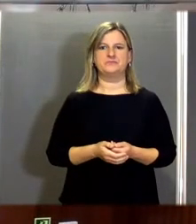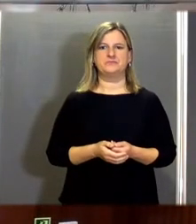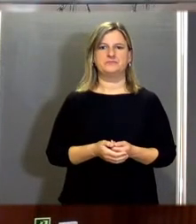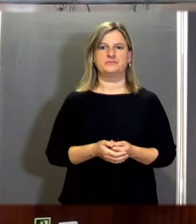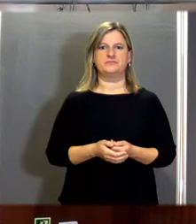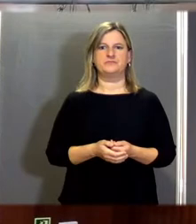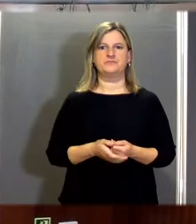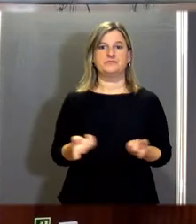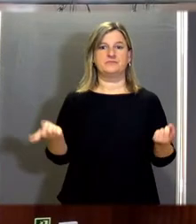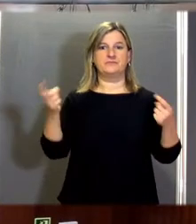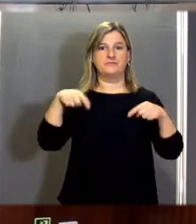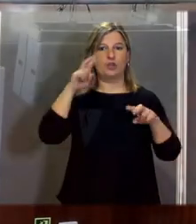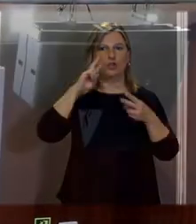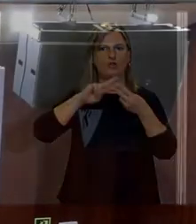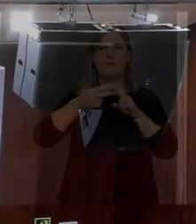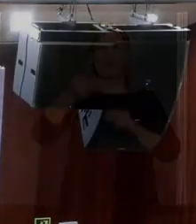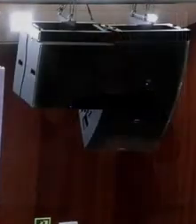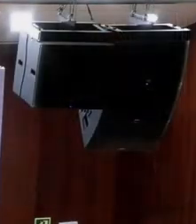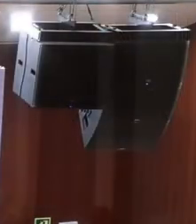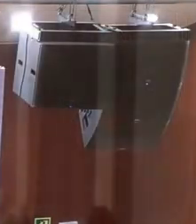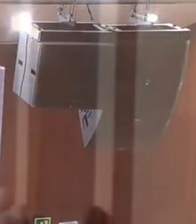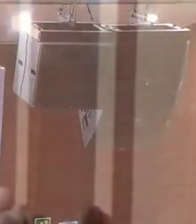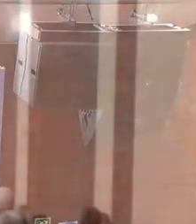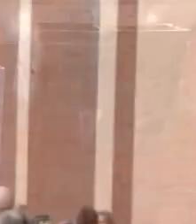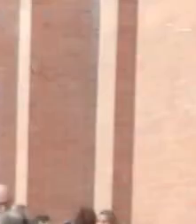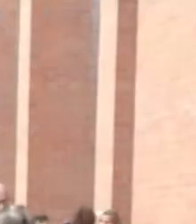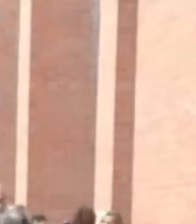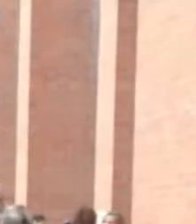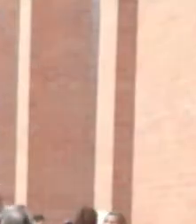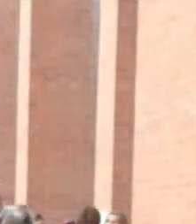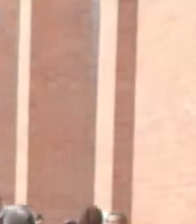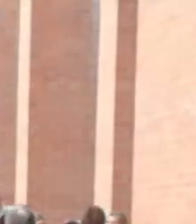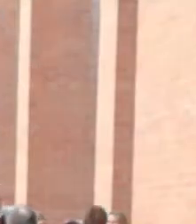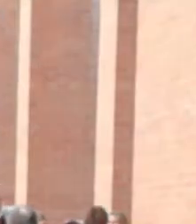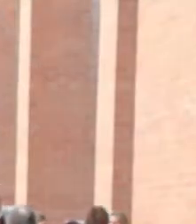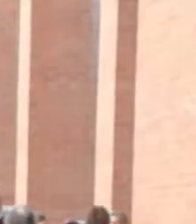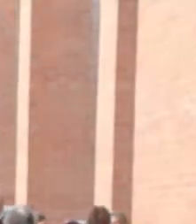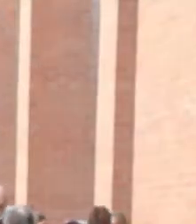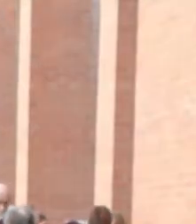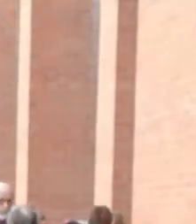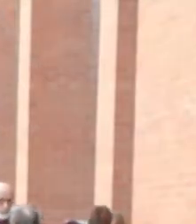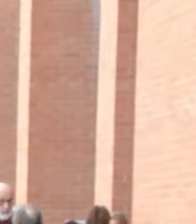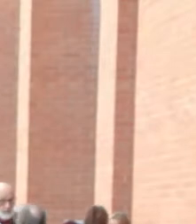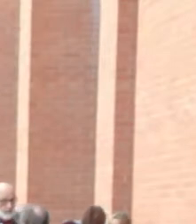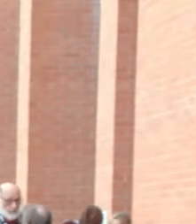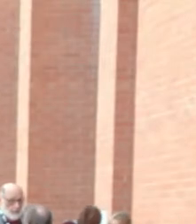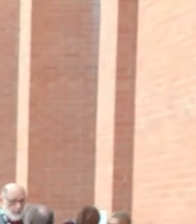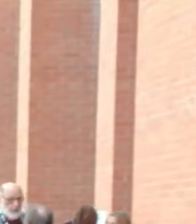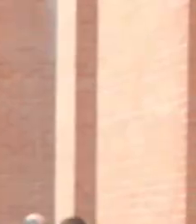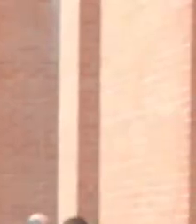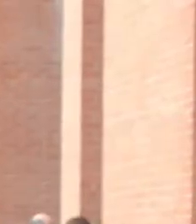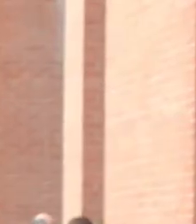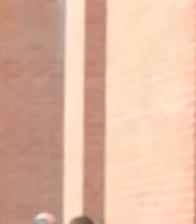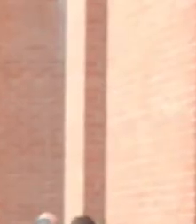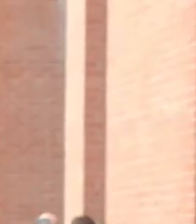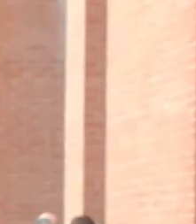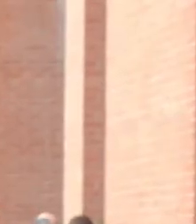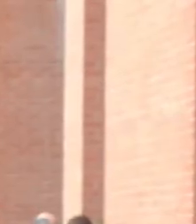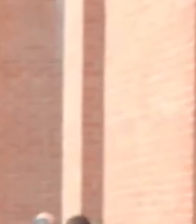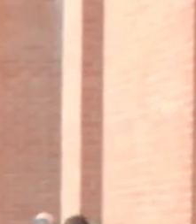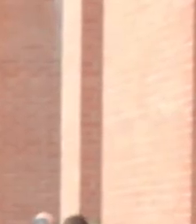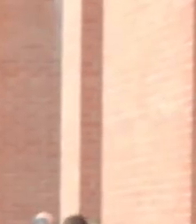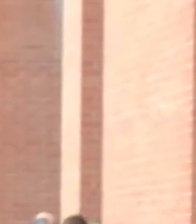Aquesta trobada és important i el que portem nosaltres és la importància de tenir en compte el feminisme en el moviment independentista. Crec que és